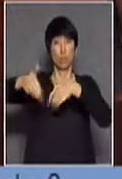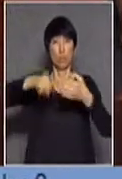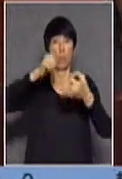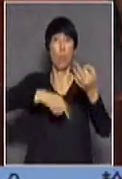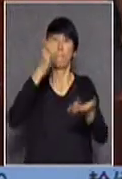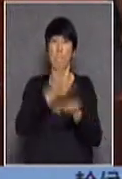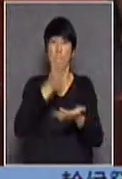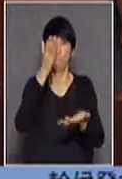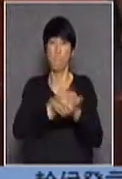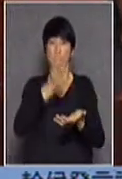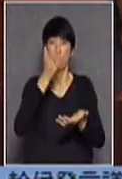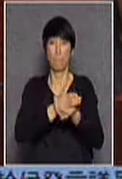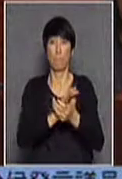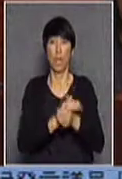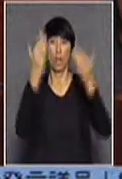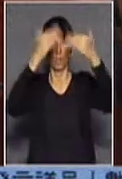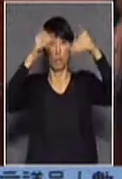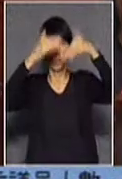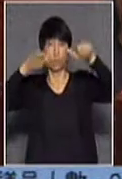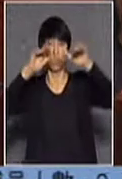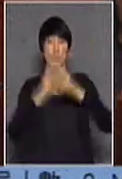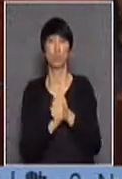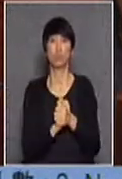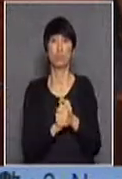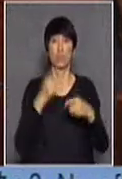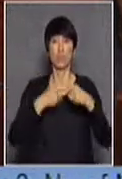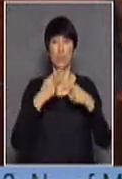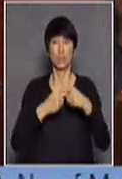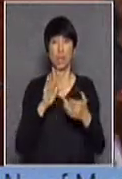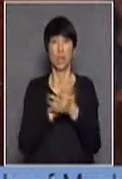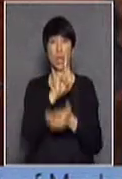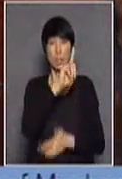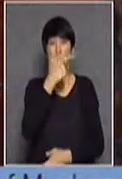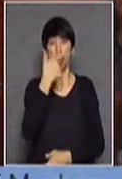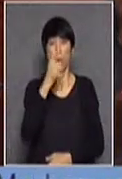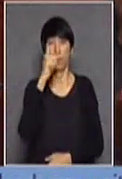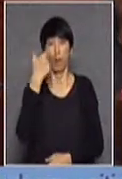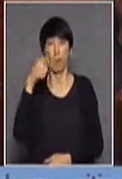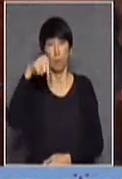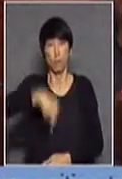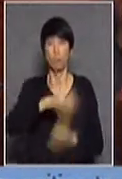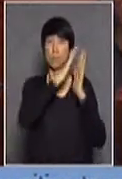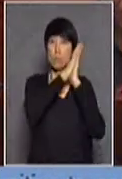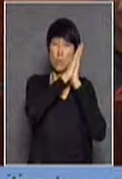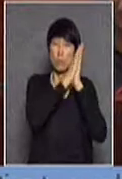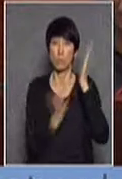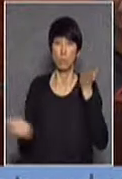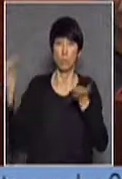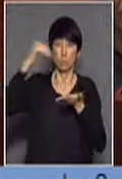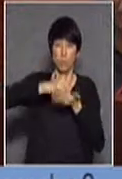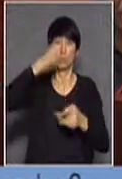可能用佢係用堂嘅名義，所以實際上佢哋1898年之前已經喺度居住，亦都有呢個正式嘅選舉嘅組